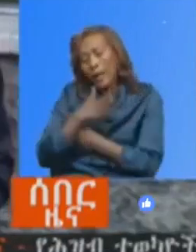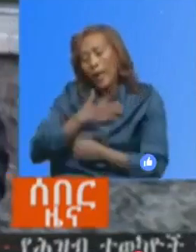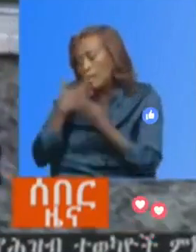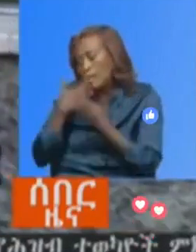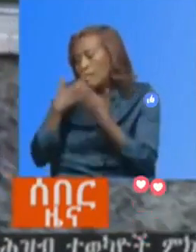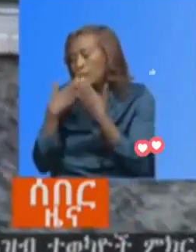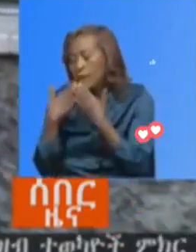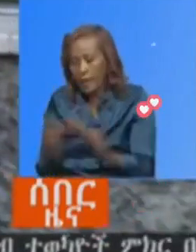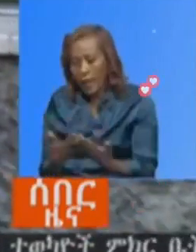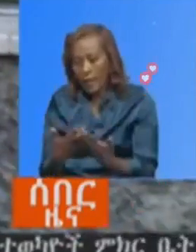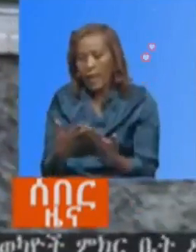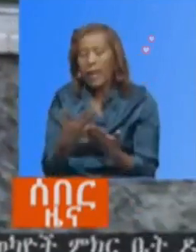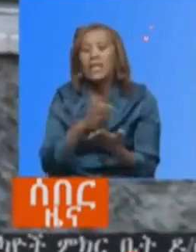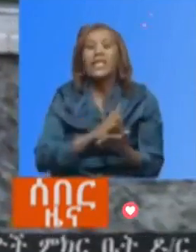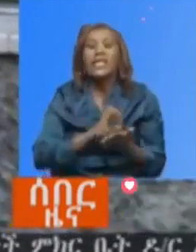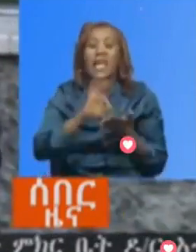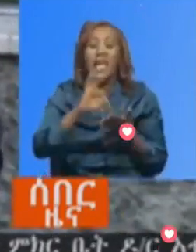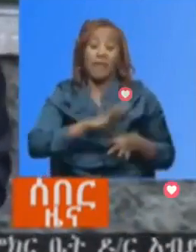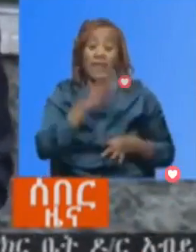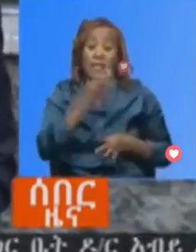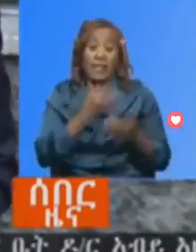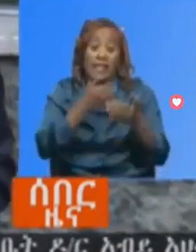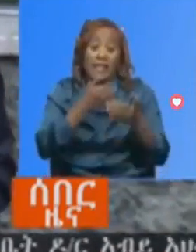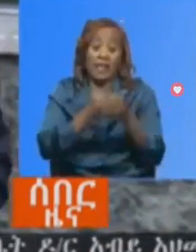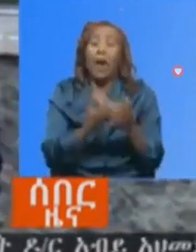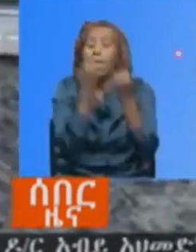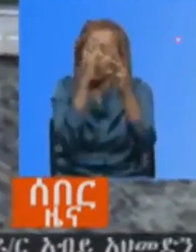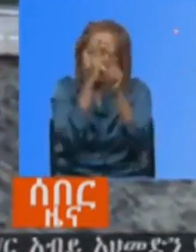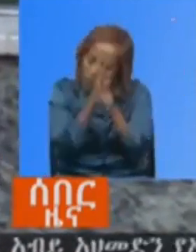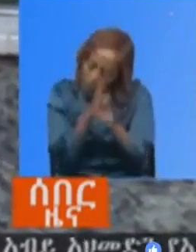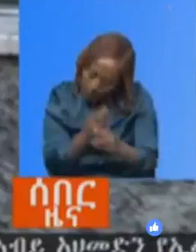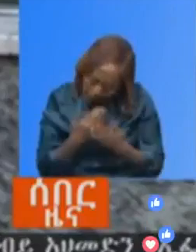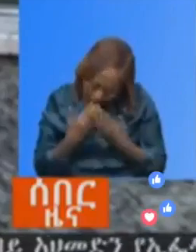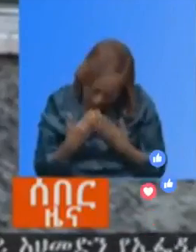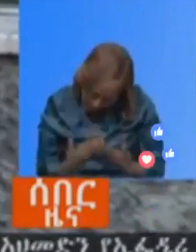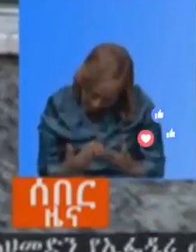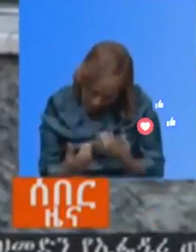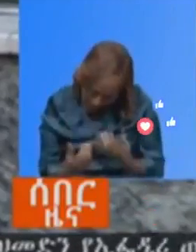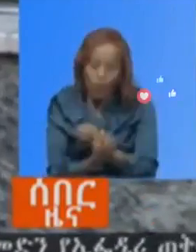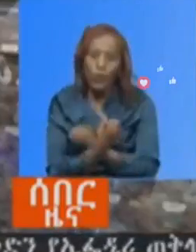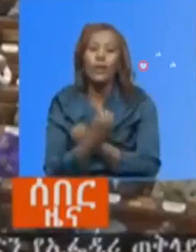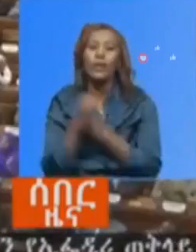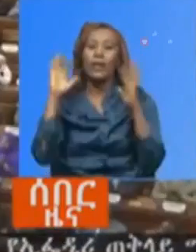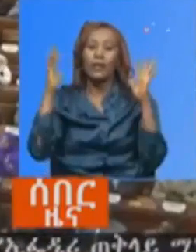ምስጋናዬ ከአጸደ ነፍስ ይደርሳት ዘንድ በብዙ ክብር ላመሰግናት እወዳለሁ።